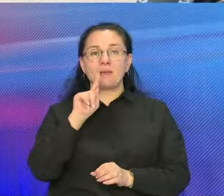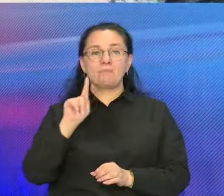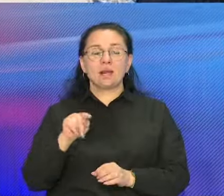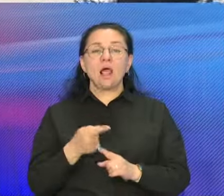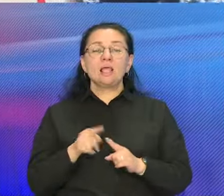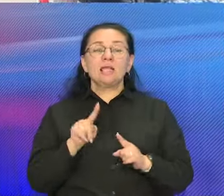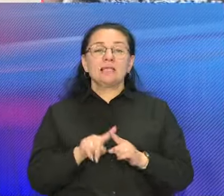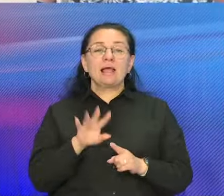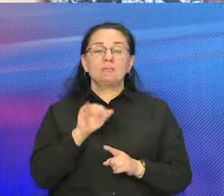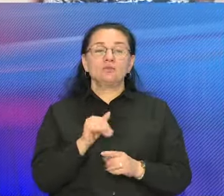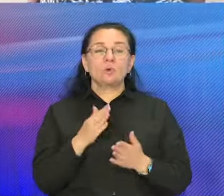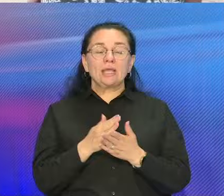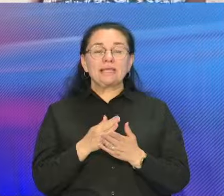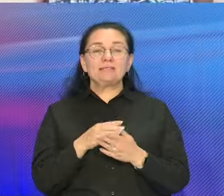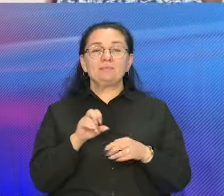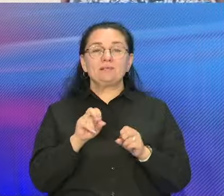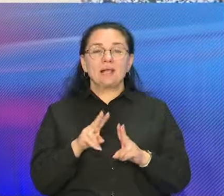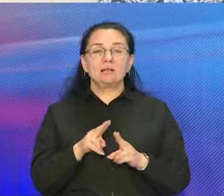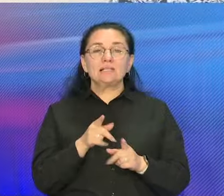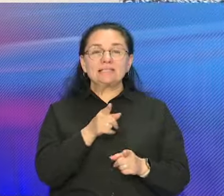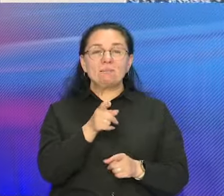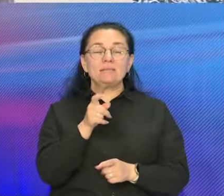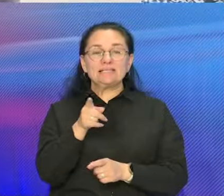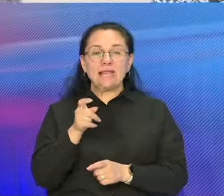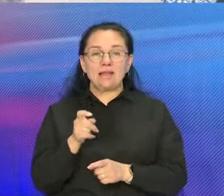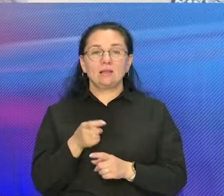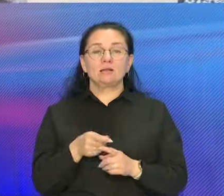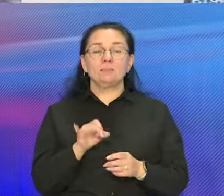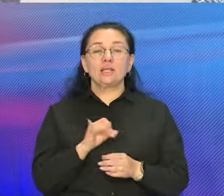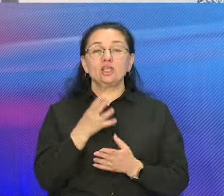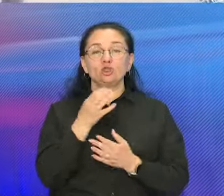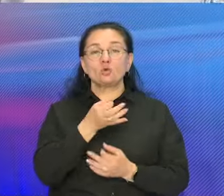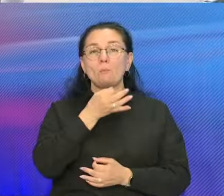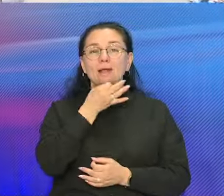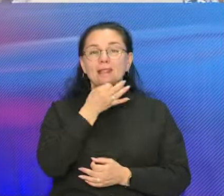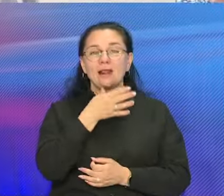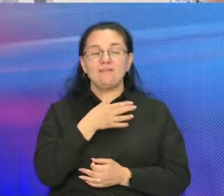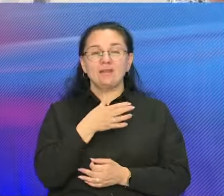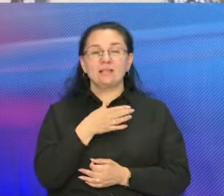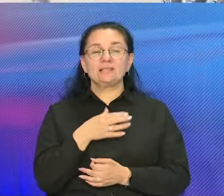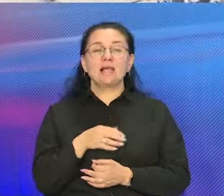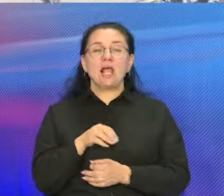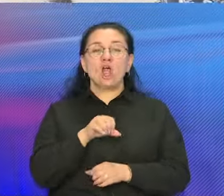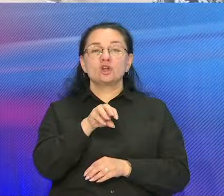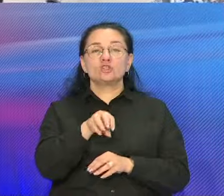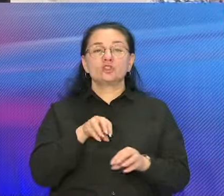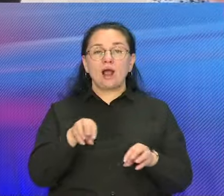меряется таким пистолетом скорость Еще понравились шахматы,